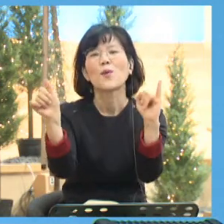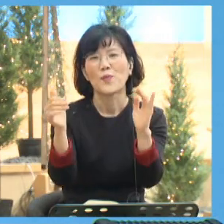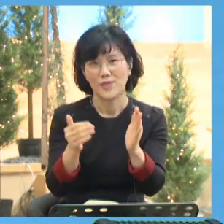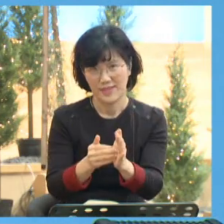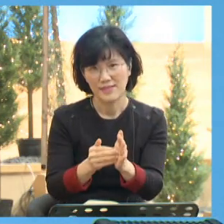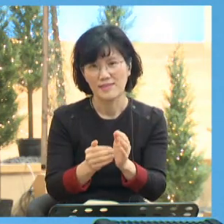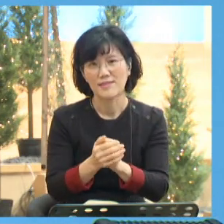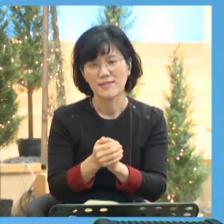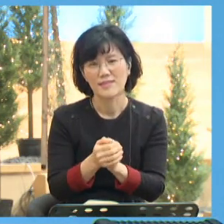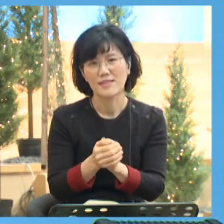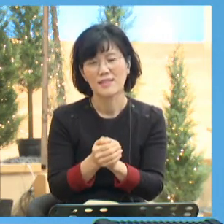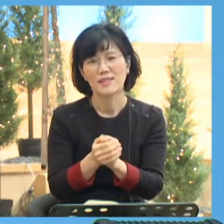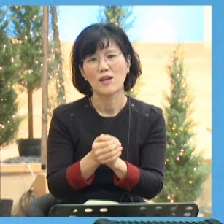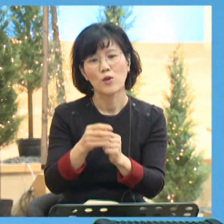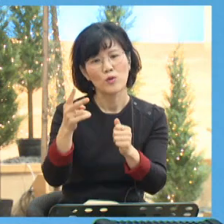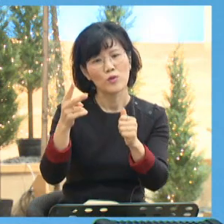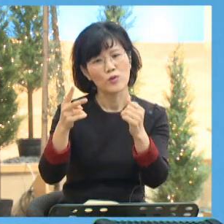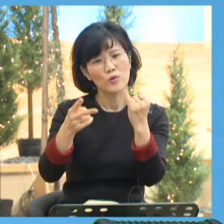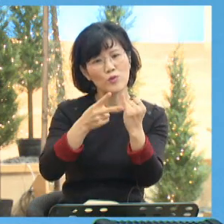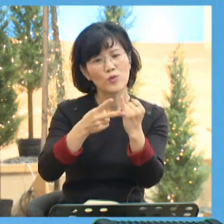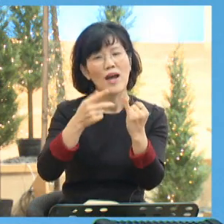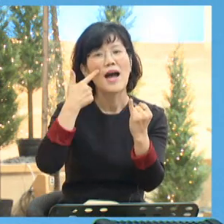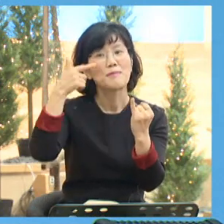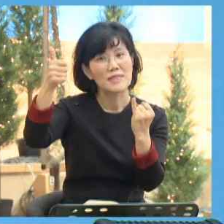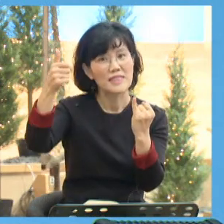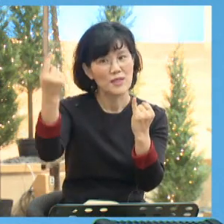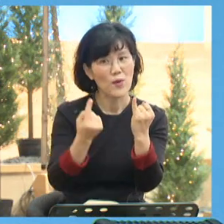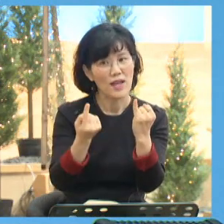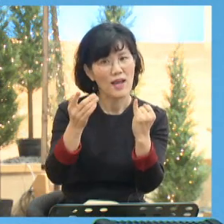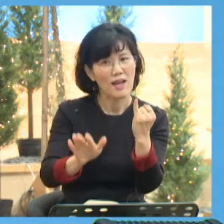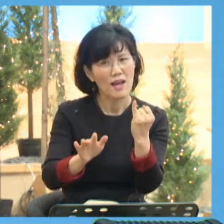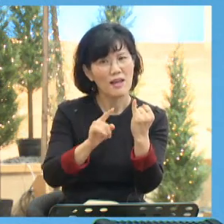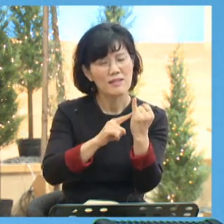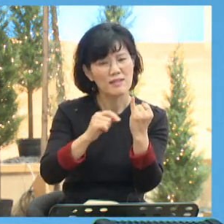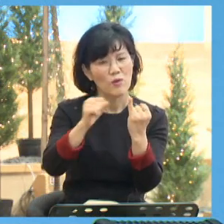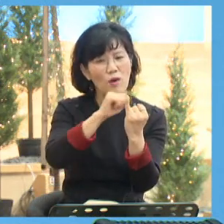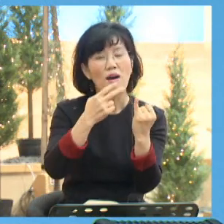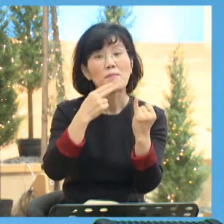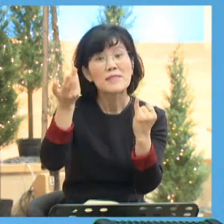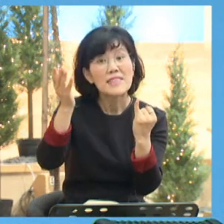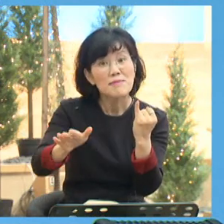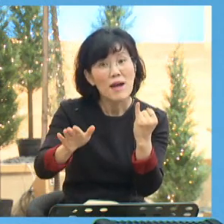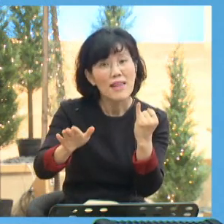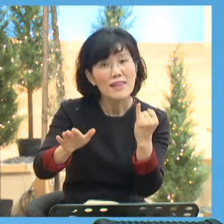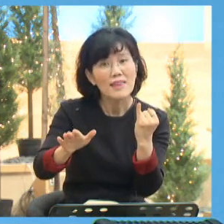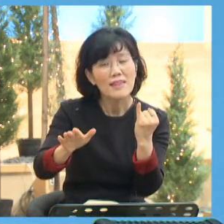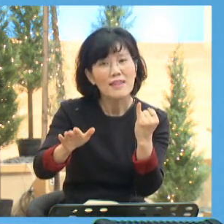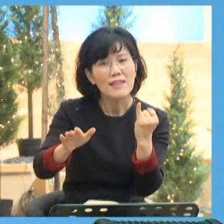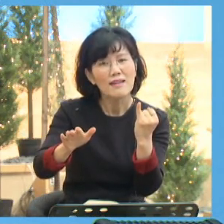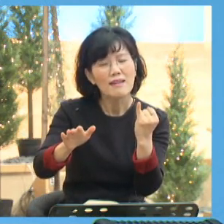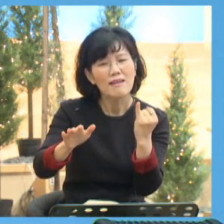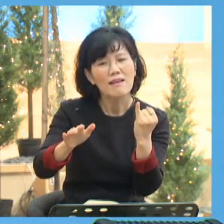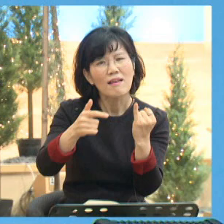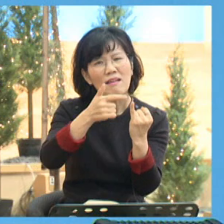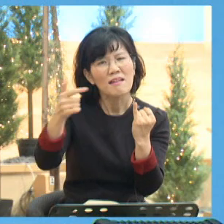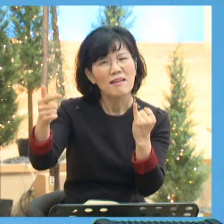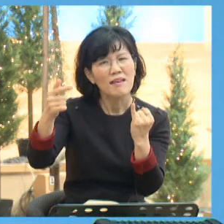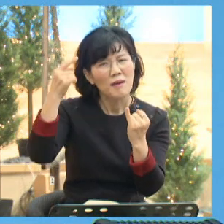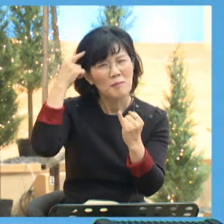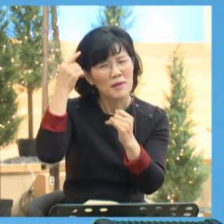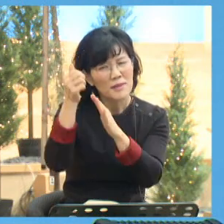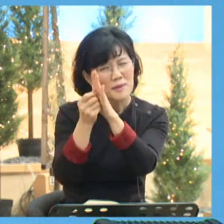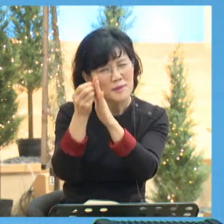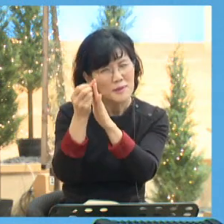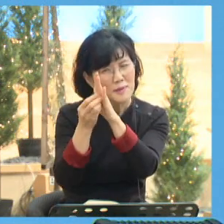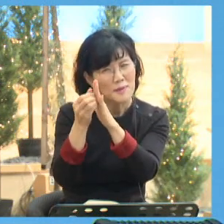되어집니다 두번째 새 아버지가 들어왔는데 9탄 하지 않았어요 2 들게 패전을 알았어요 근데 굉장히 머리가 야